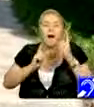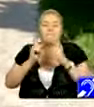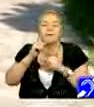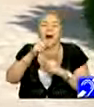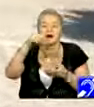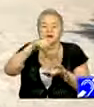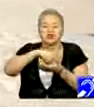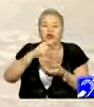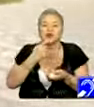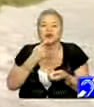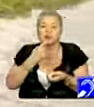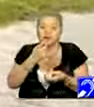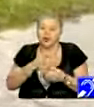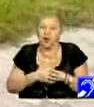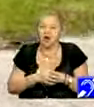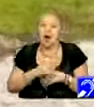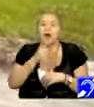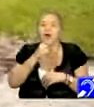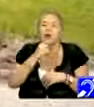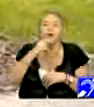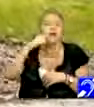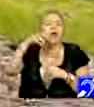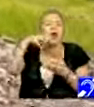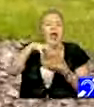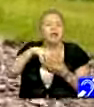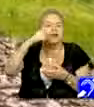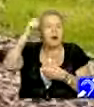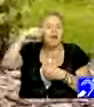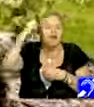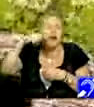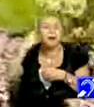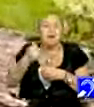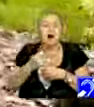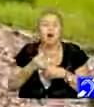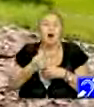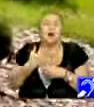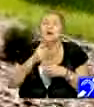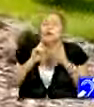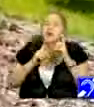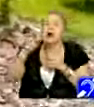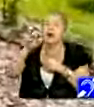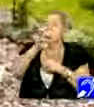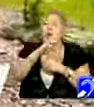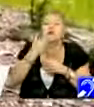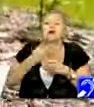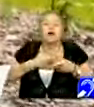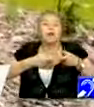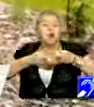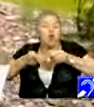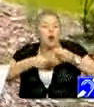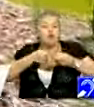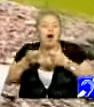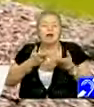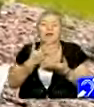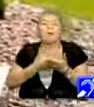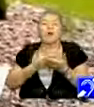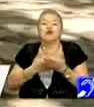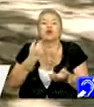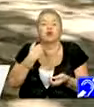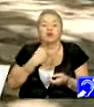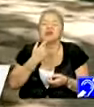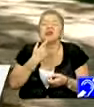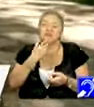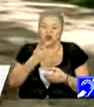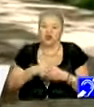centrul Timișoarei, unde jurnalistul britanic și echipa sa au filmat peste zi câteva cadre pentru un clip de promovare turistică destinat Consiliului Județean